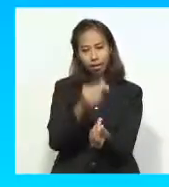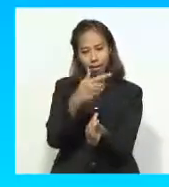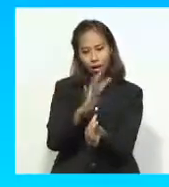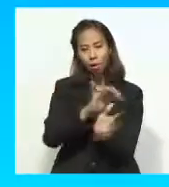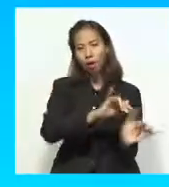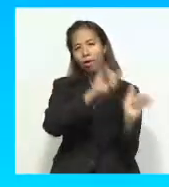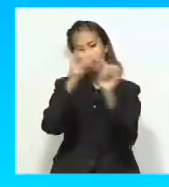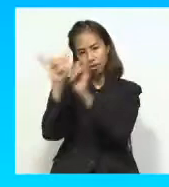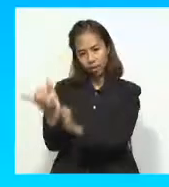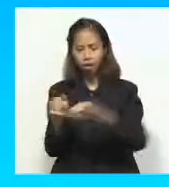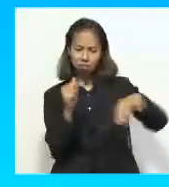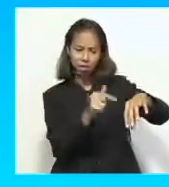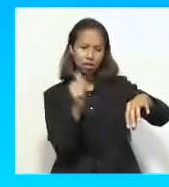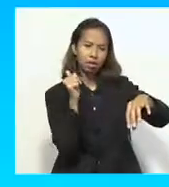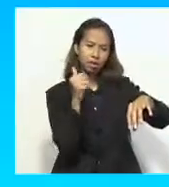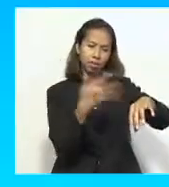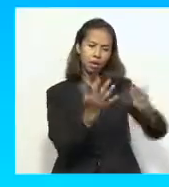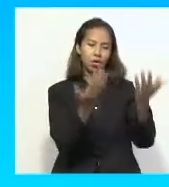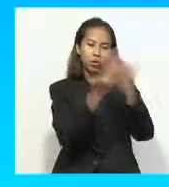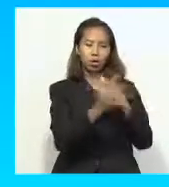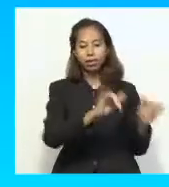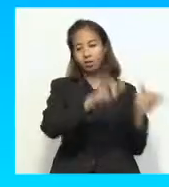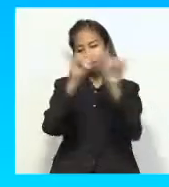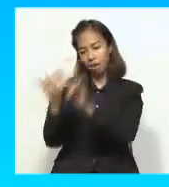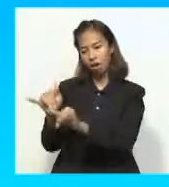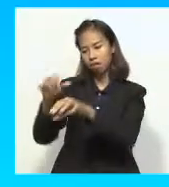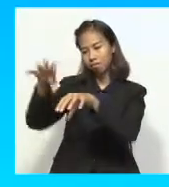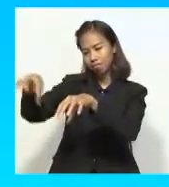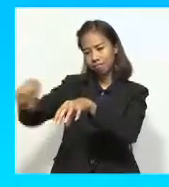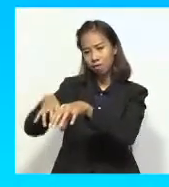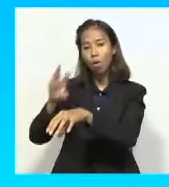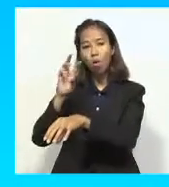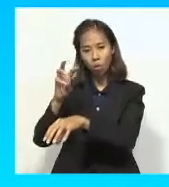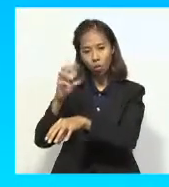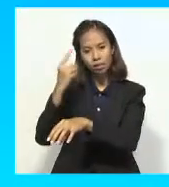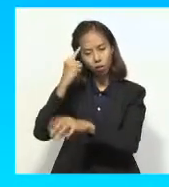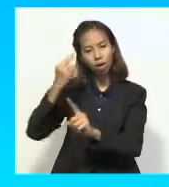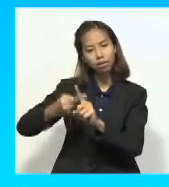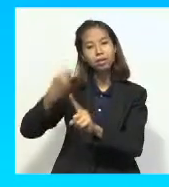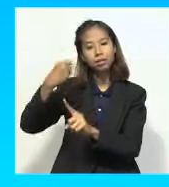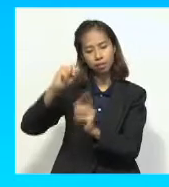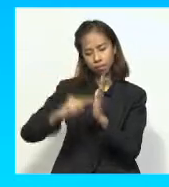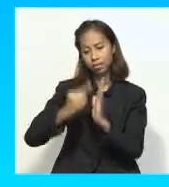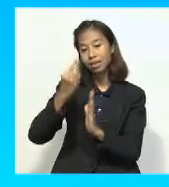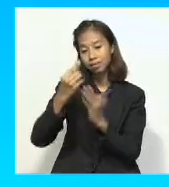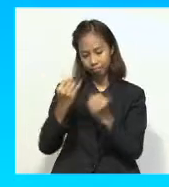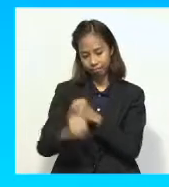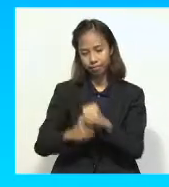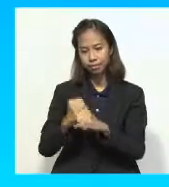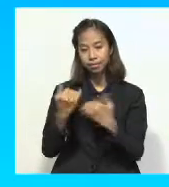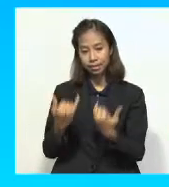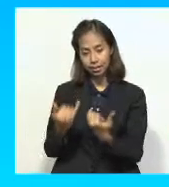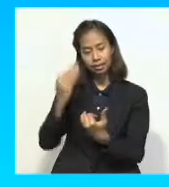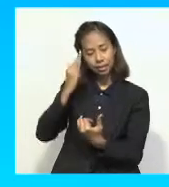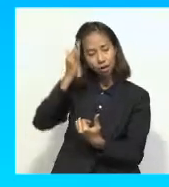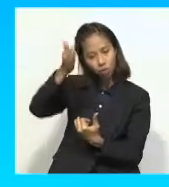การย้ายที่อยู่ออกจากจุดเดิมไป6หลังคาเรือนซึ่งคาดว่าจะเริ่มดำเนินการได้ภายในต้นเดือนตุลาคมปีนี้นะครับและในอ